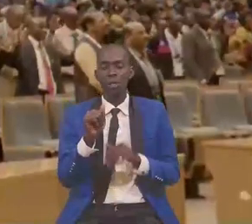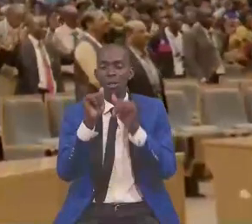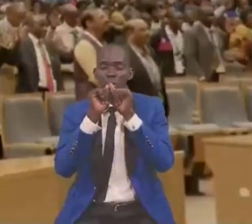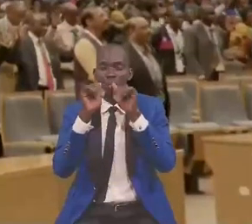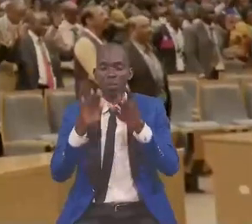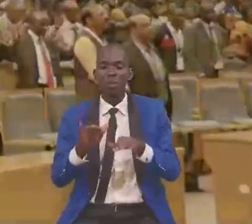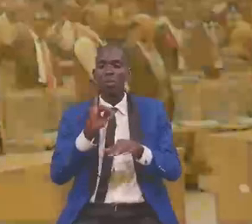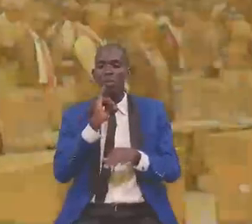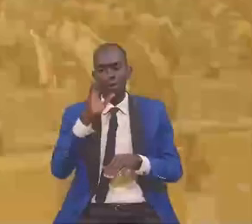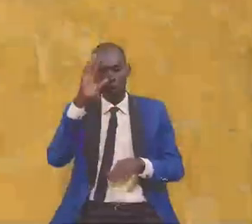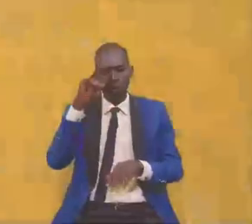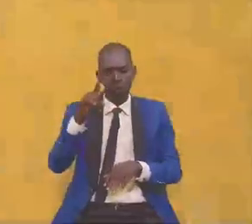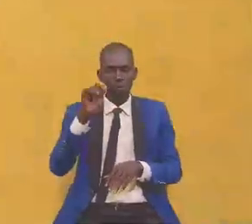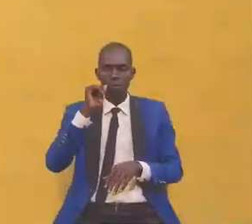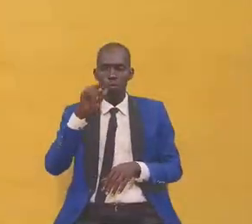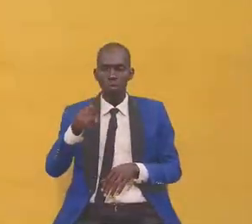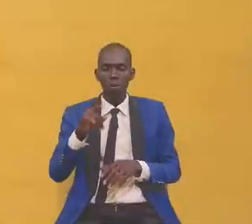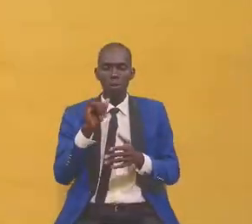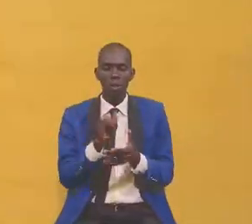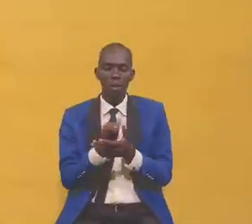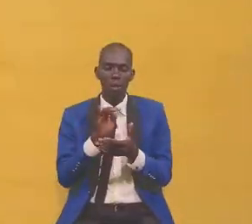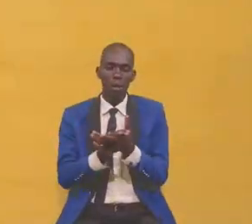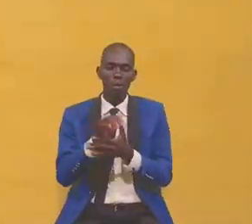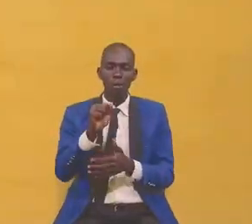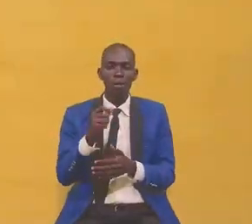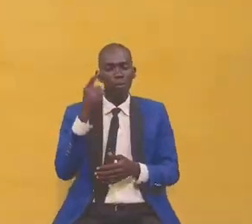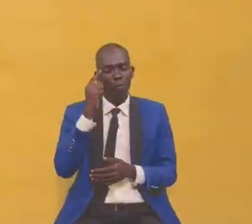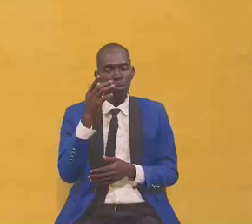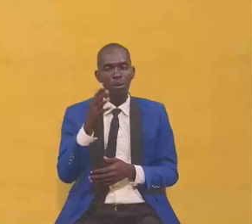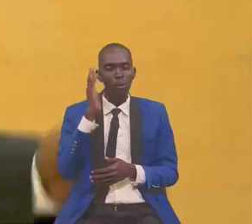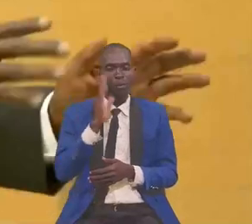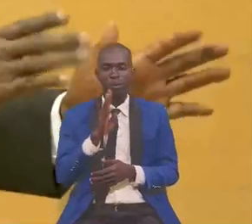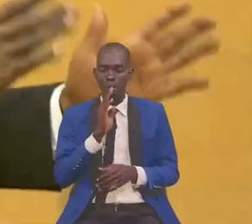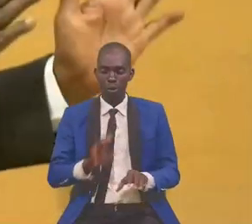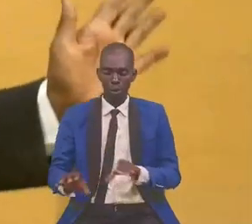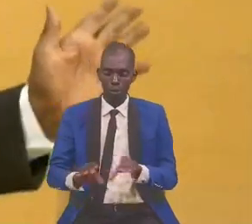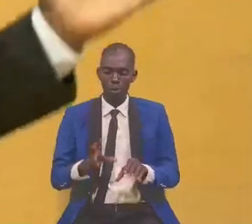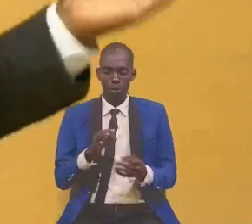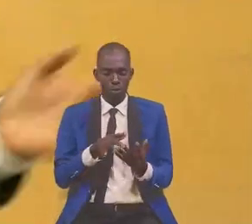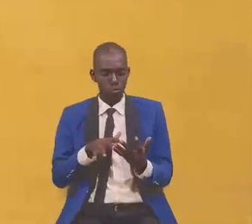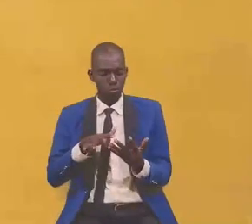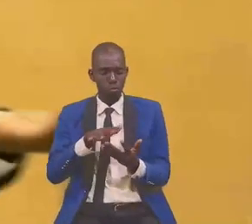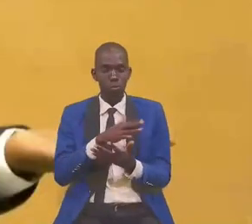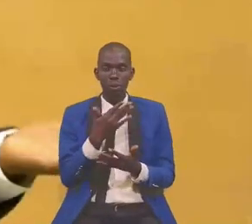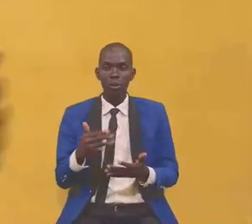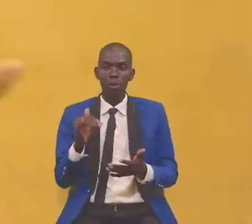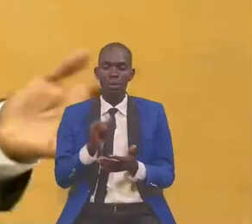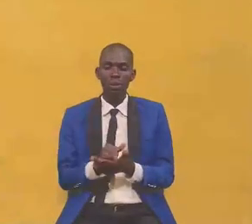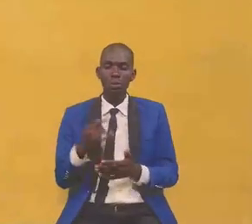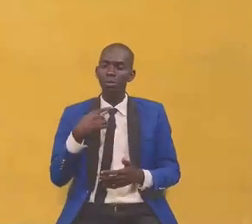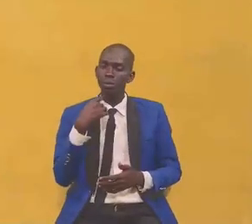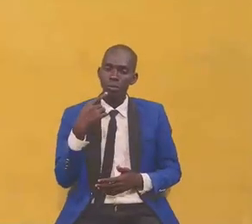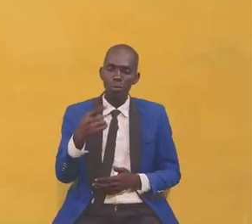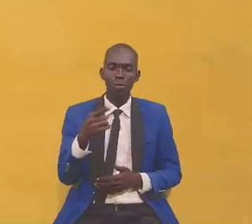Heureux celui ou celle qui a cru, car il y aura l'accomplissement des choses qui lui ont été dites. Qui lui ont été